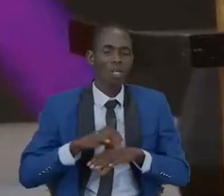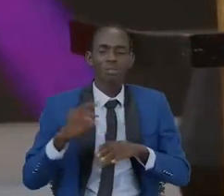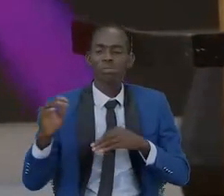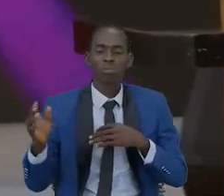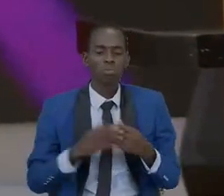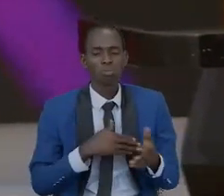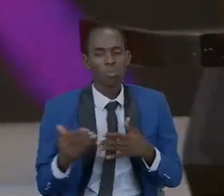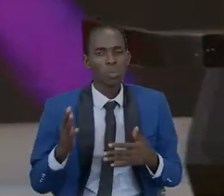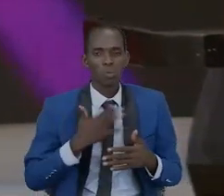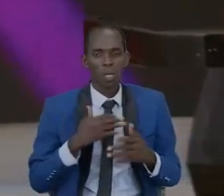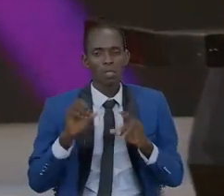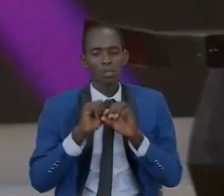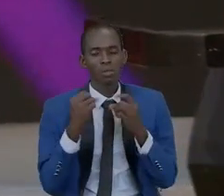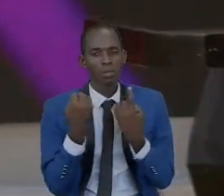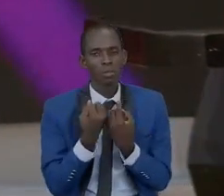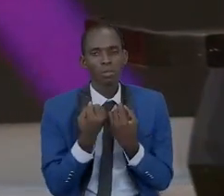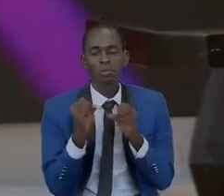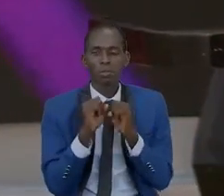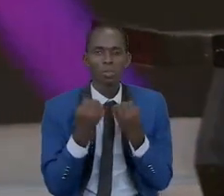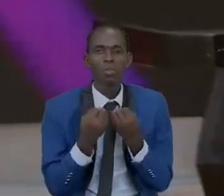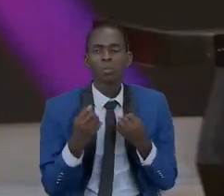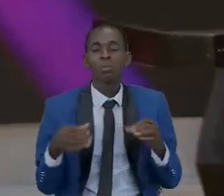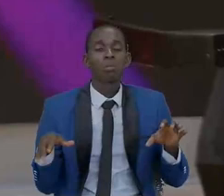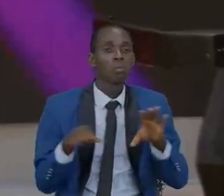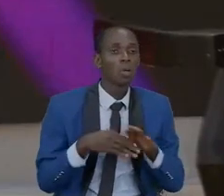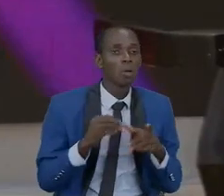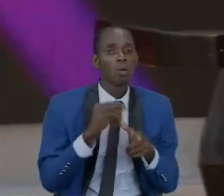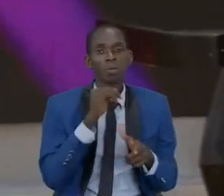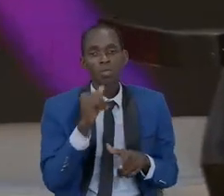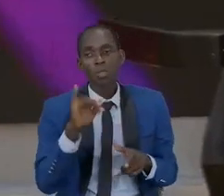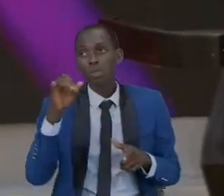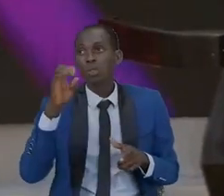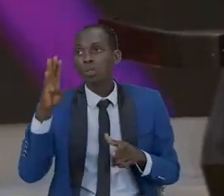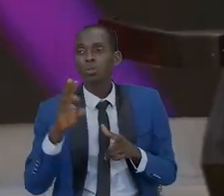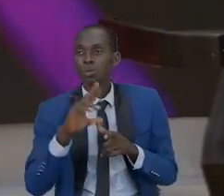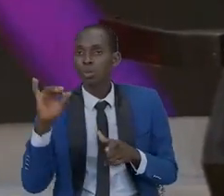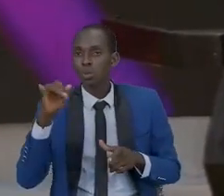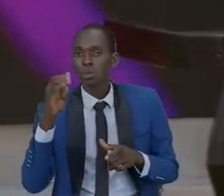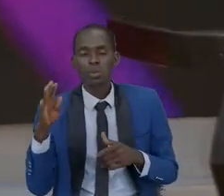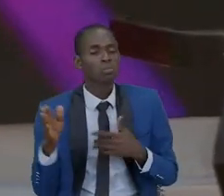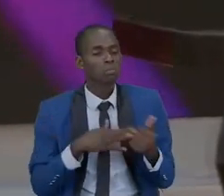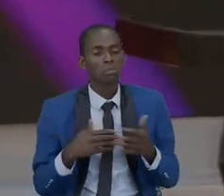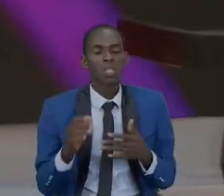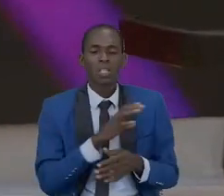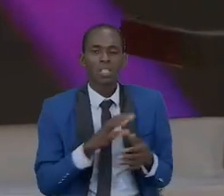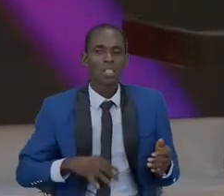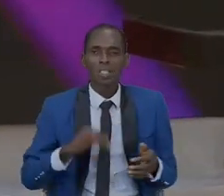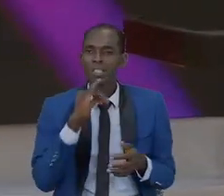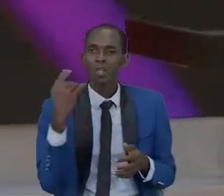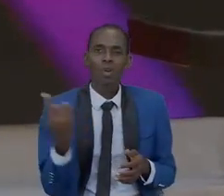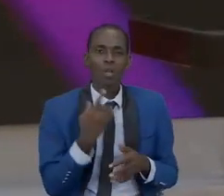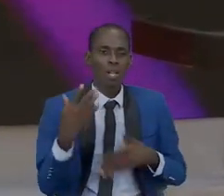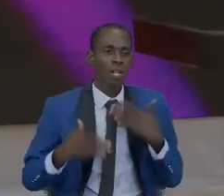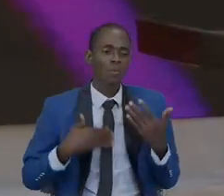quel que soit ma situation que soit marié ou célibataire qui est d'emploi ou sans emploi Christ est toujours content je suis toujours